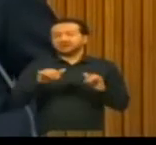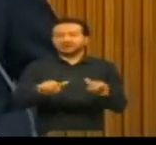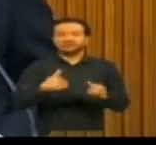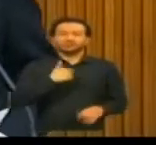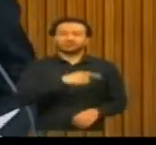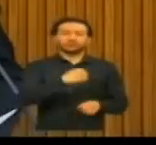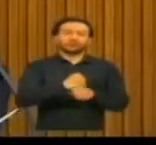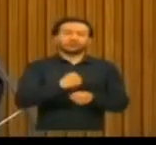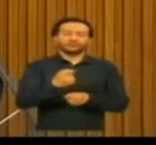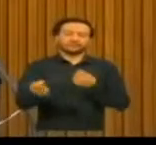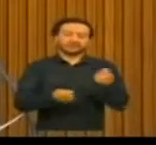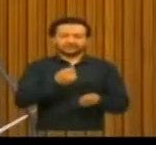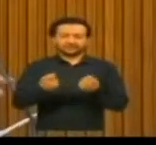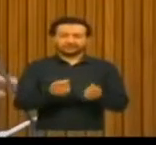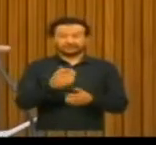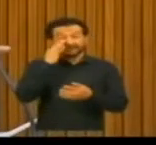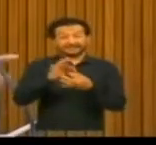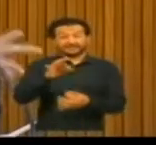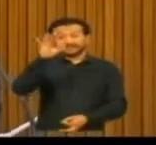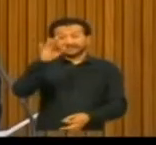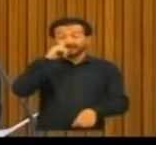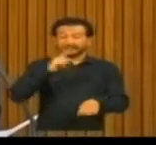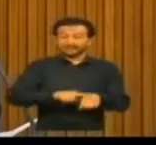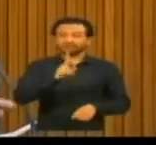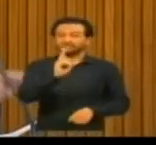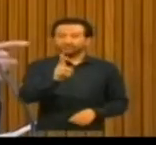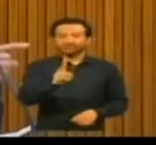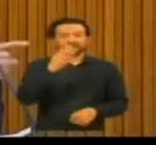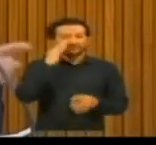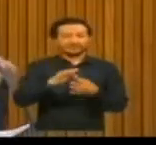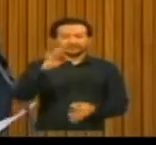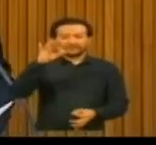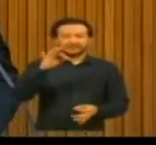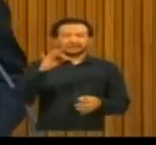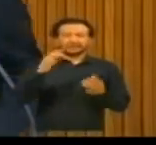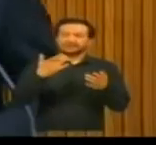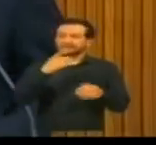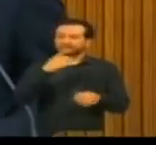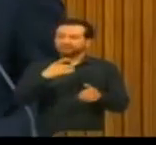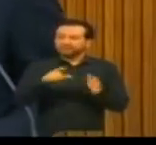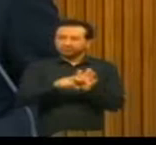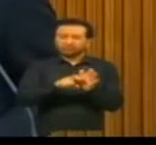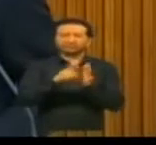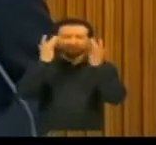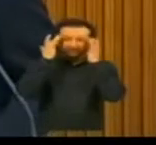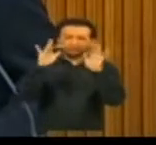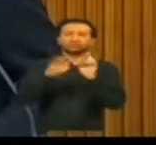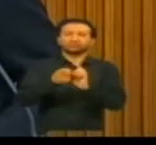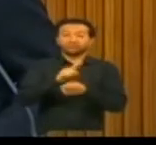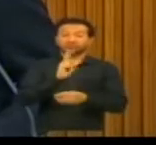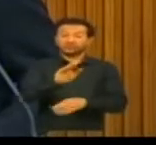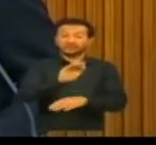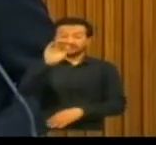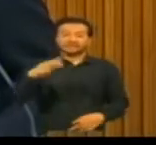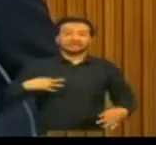bizim görevimizdir. İnsanların inançlarına, insanların kimliklerine, insanların yaşam tarzlarına